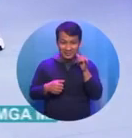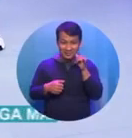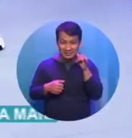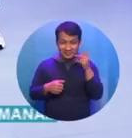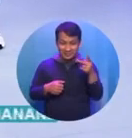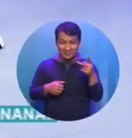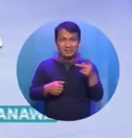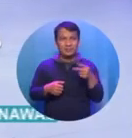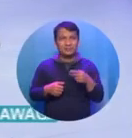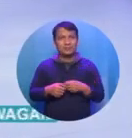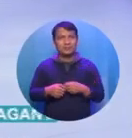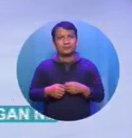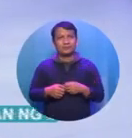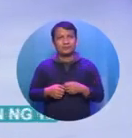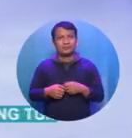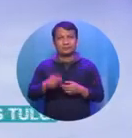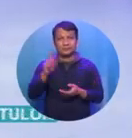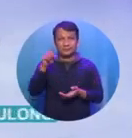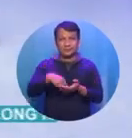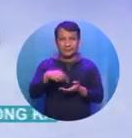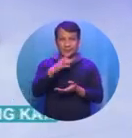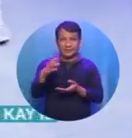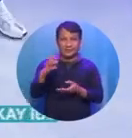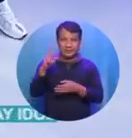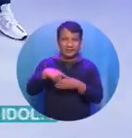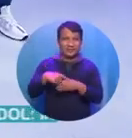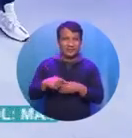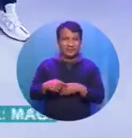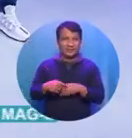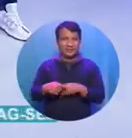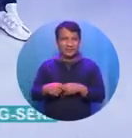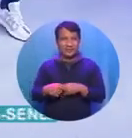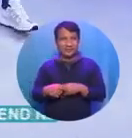Panalo si Yuki. Bigyan kita ng 100 peso cellphone load mula sa Genty.